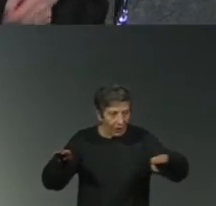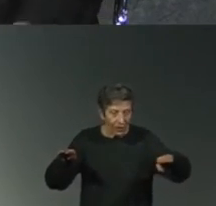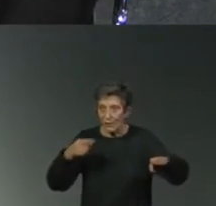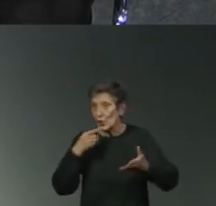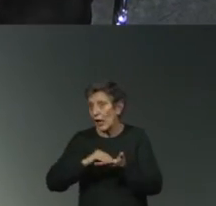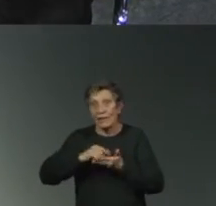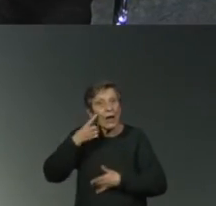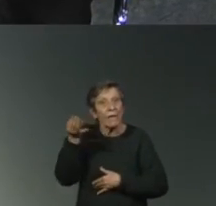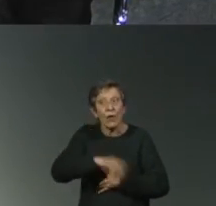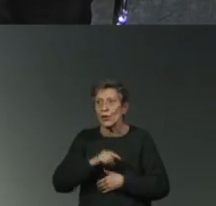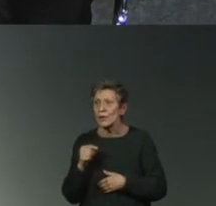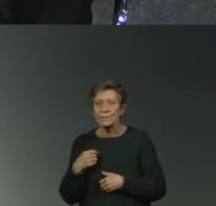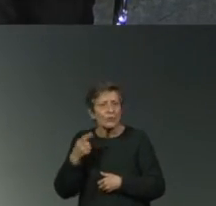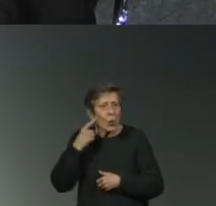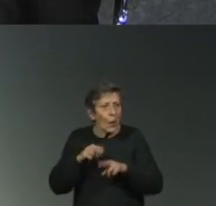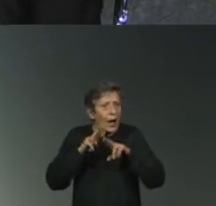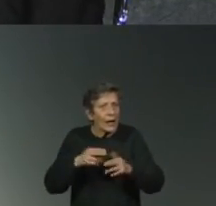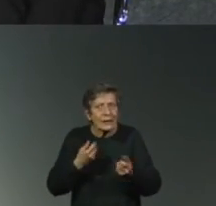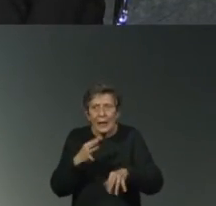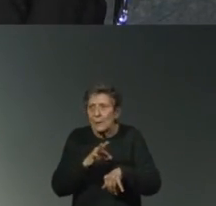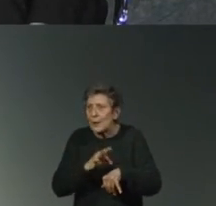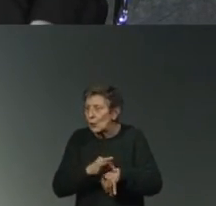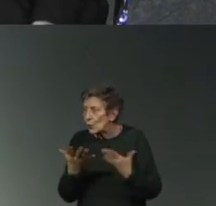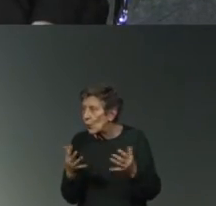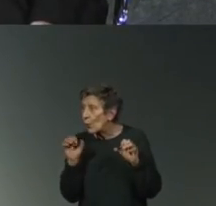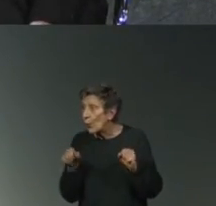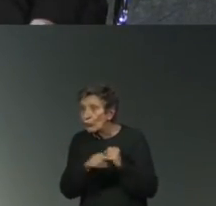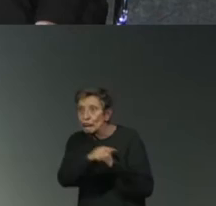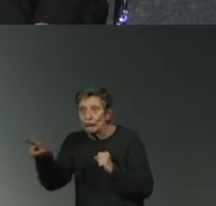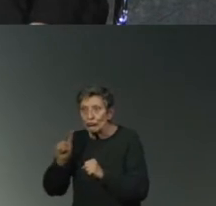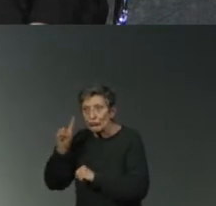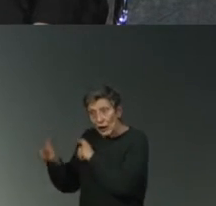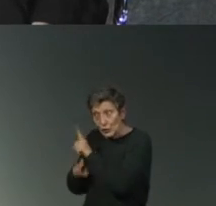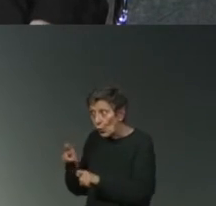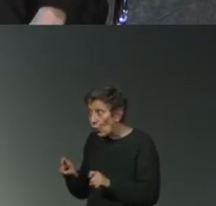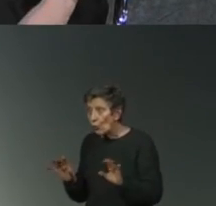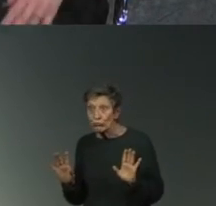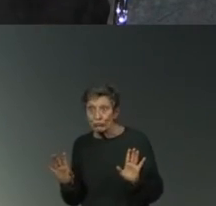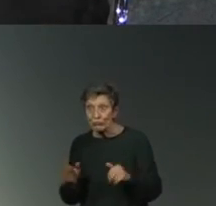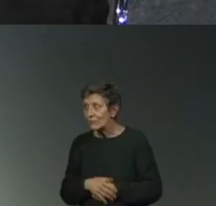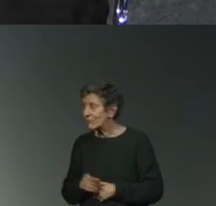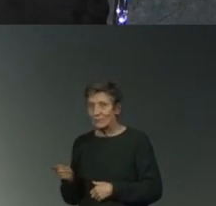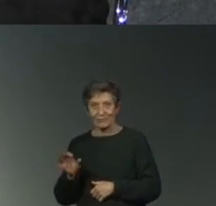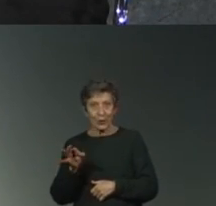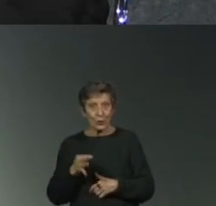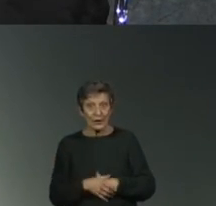Je crois qu'il nous reste quelques minutes, oui, et on peut finir par quelques questions, non? Oui, avec